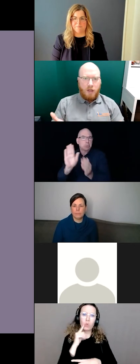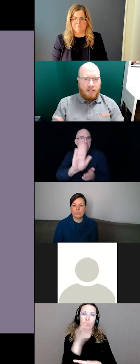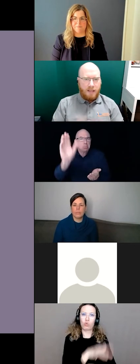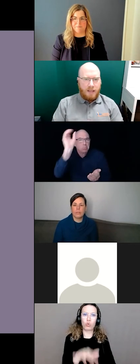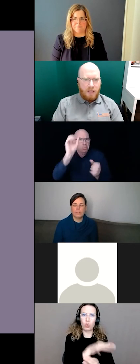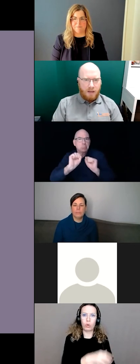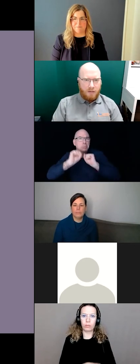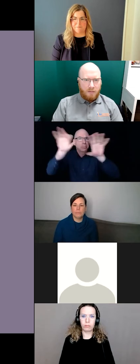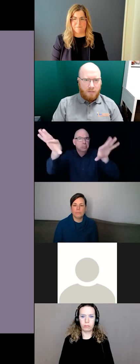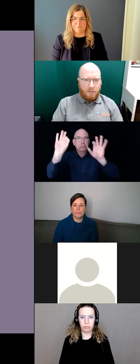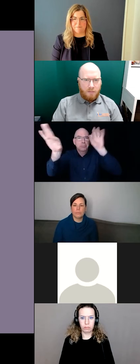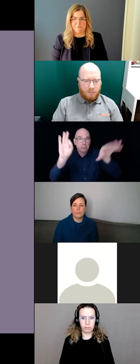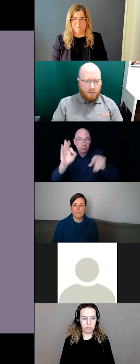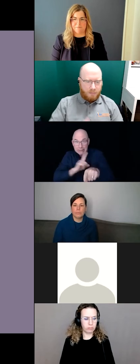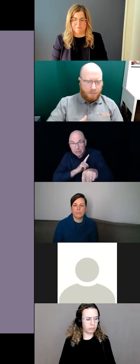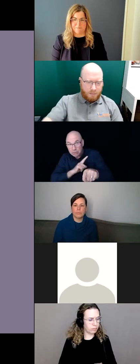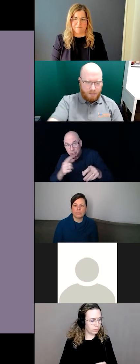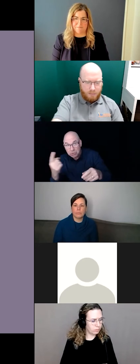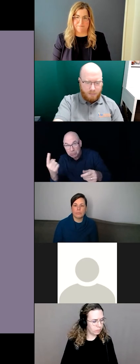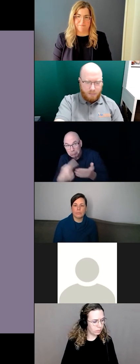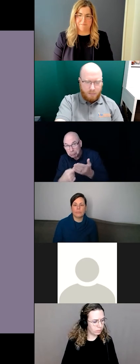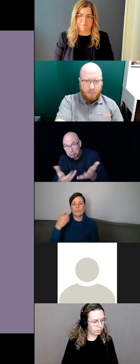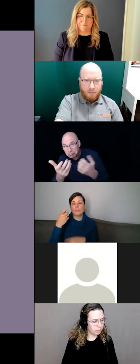Est-ce que tu aimerais continuer?